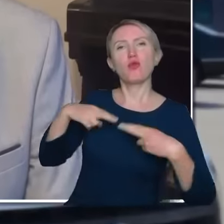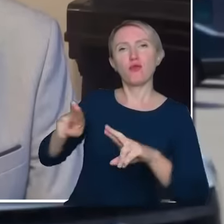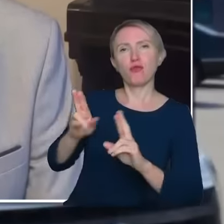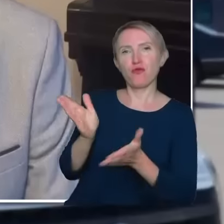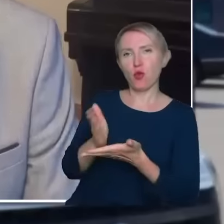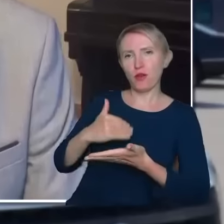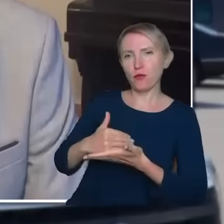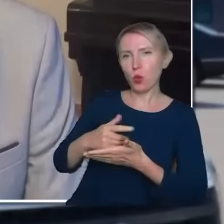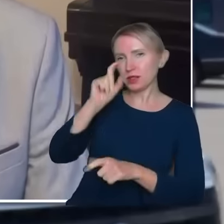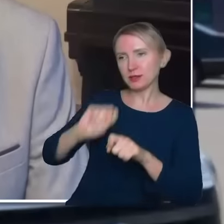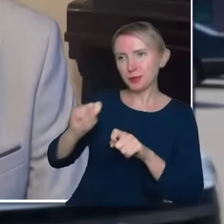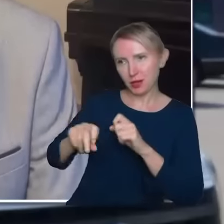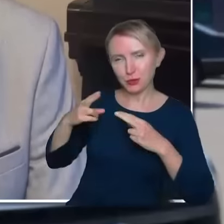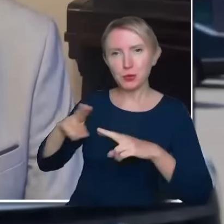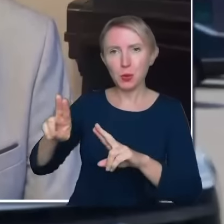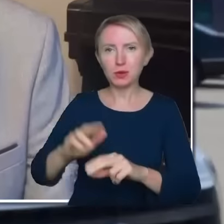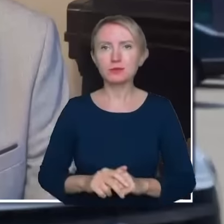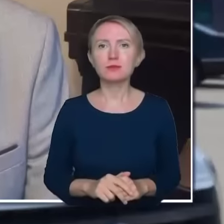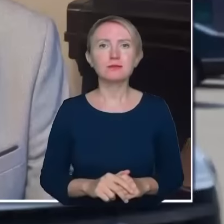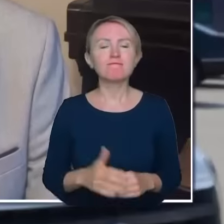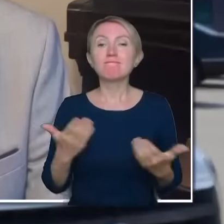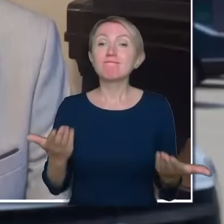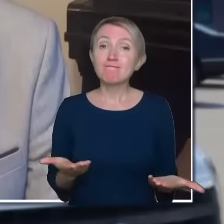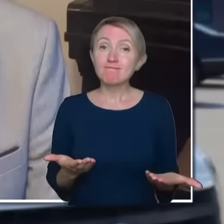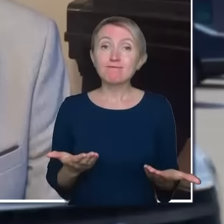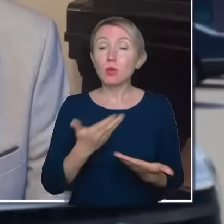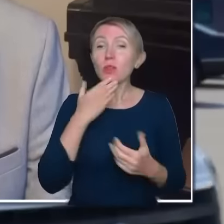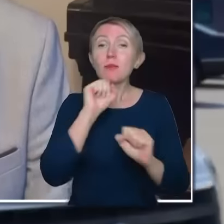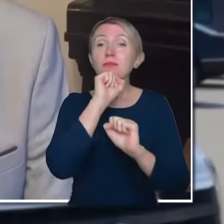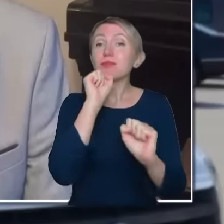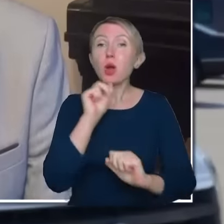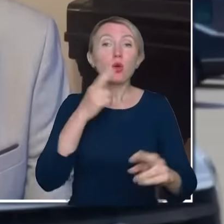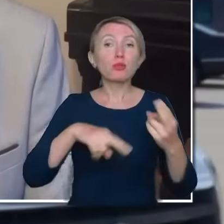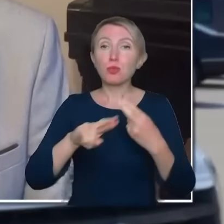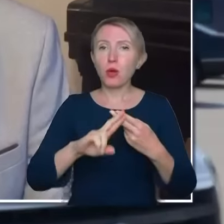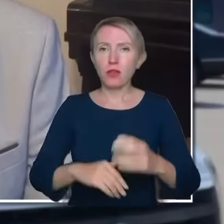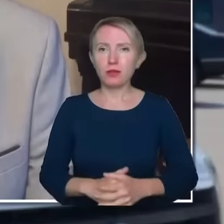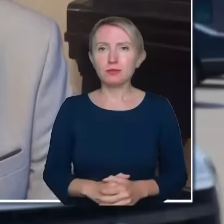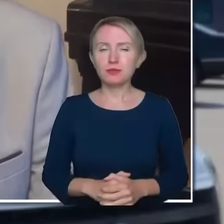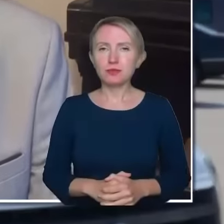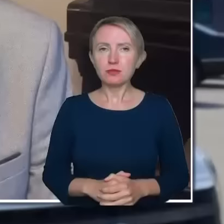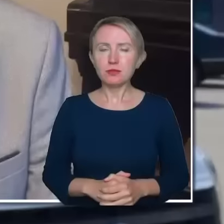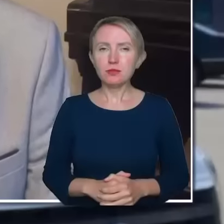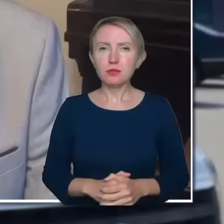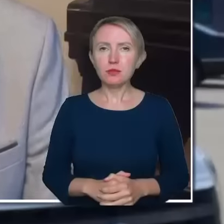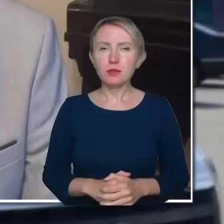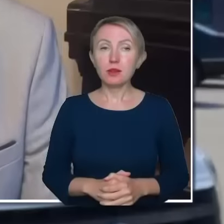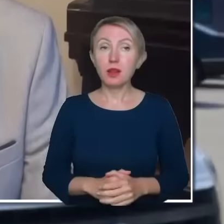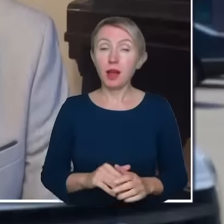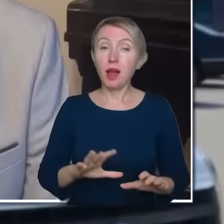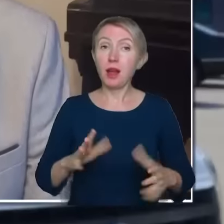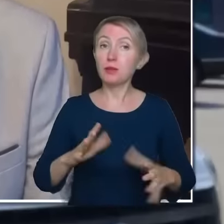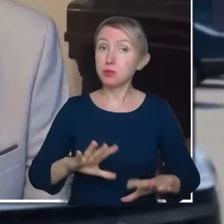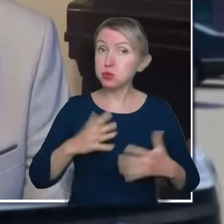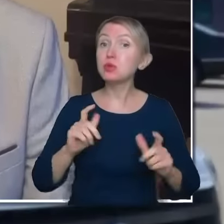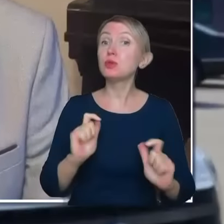wojewódzki inspektor. To są pytania, na które nie ma żadnej odpowiedzi. A jeszcze, co jest bulwersujące, to